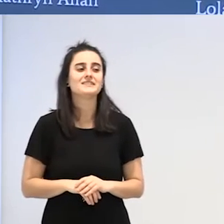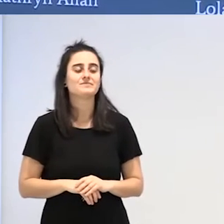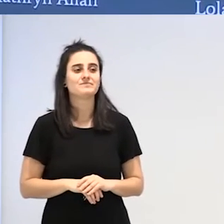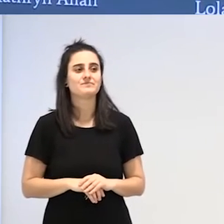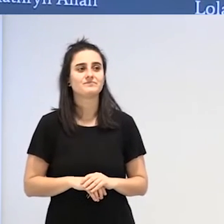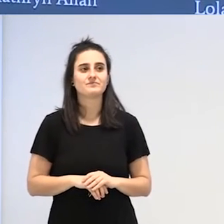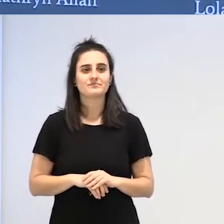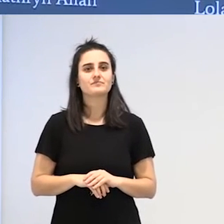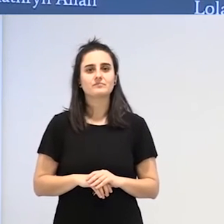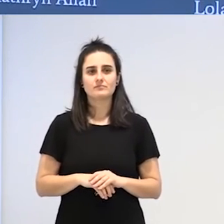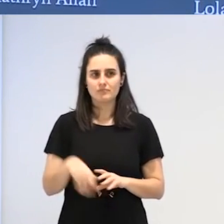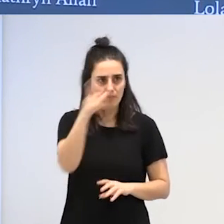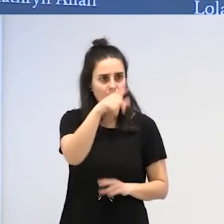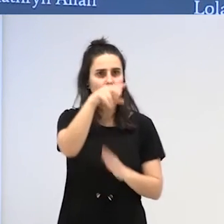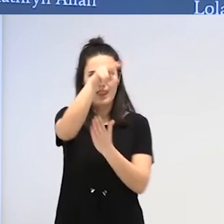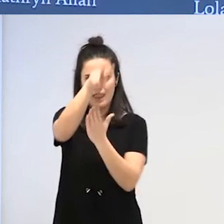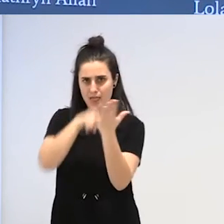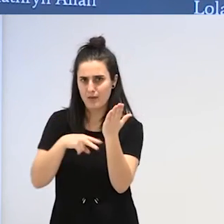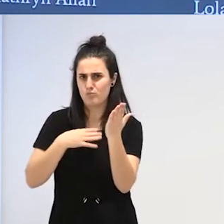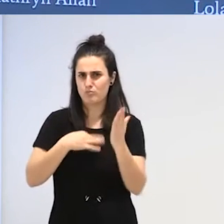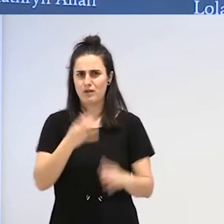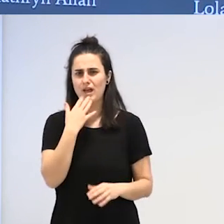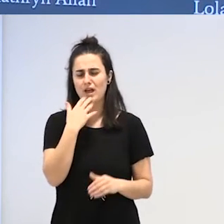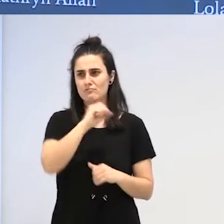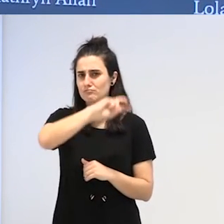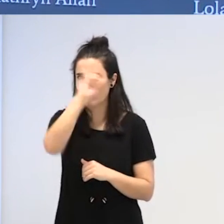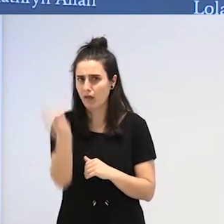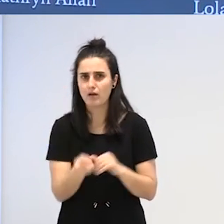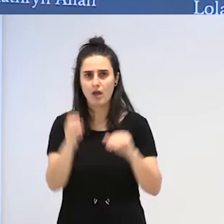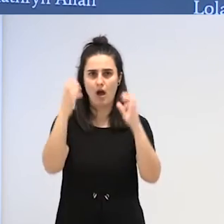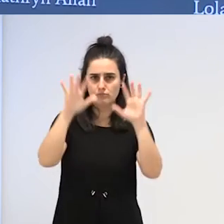non irakurri, non ikasi, eta